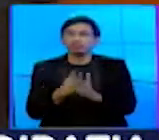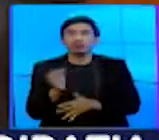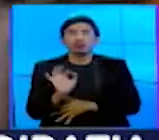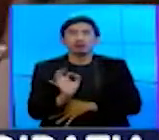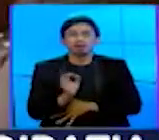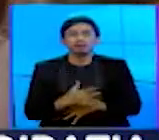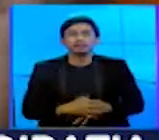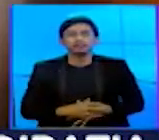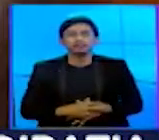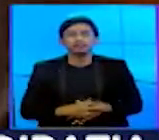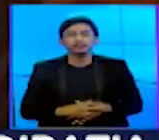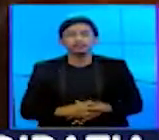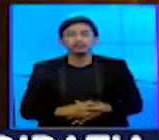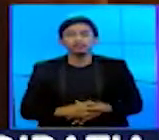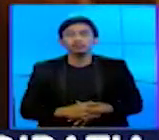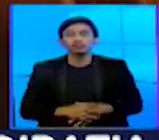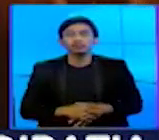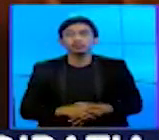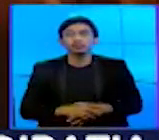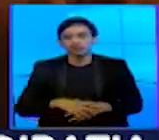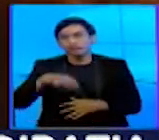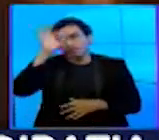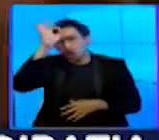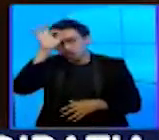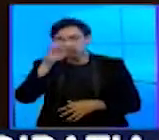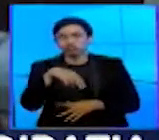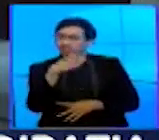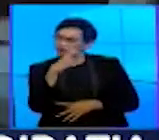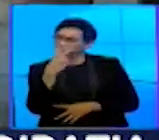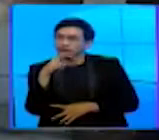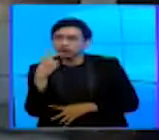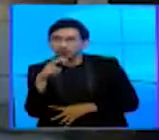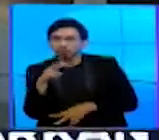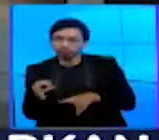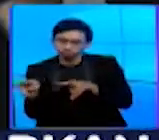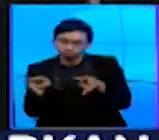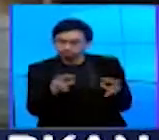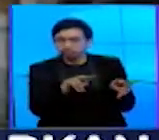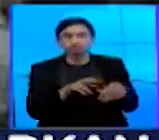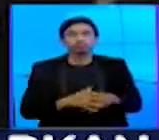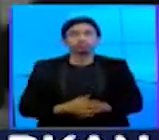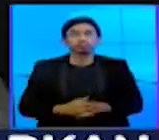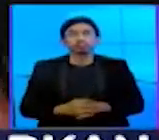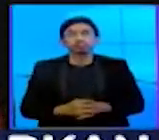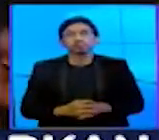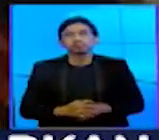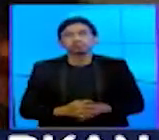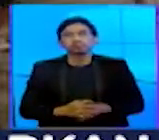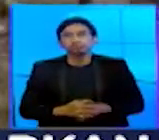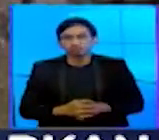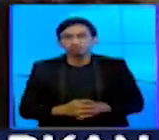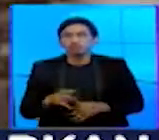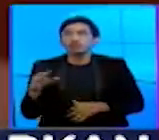kesehatan dilakukan setelah Pemkot Padang memberlakukan aturan kunjungan wisata guna mencegah pertambahan kasus positif